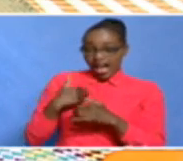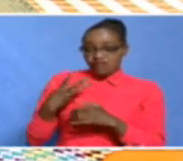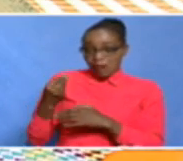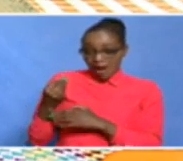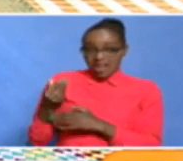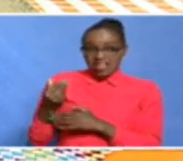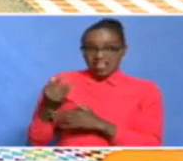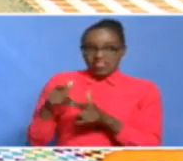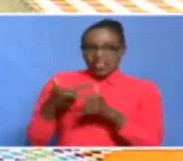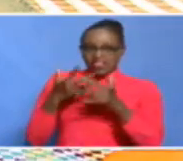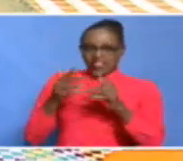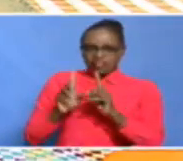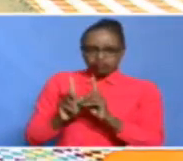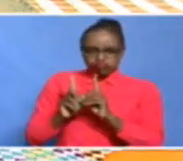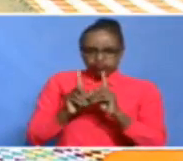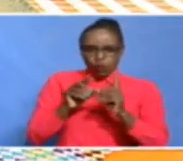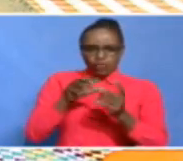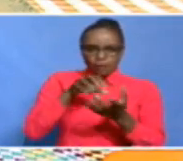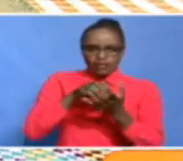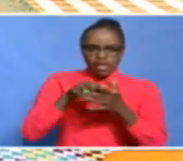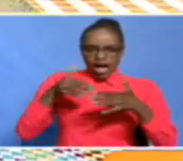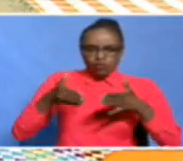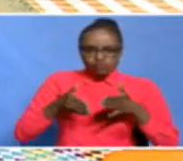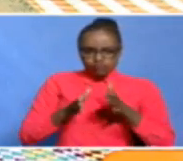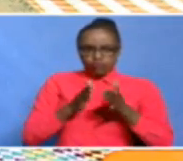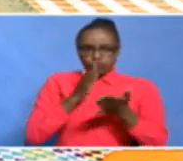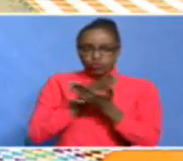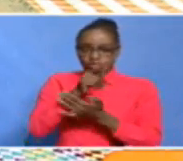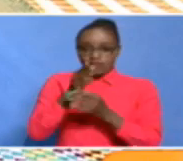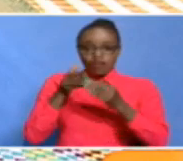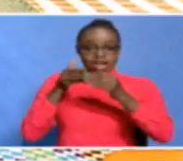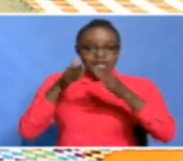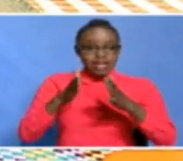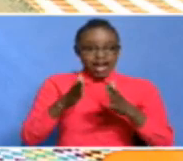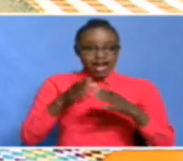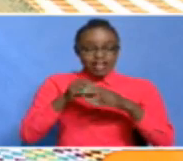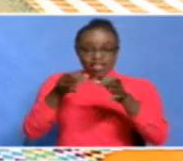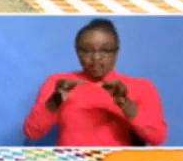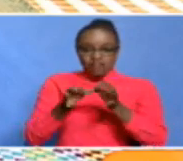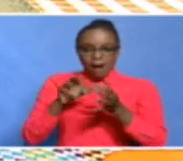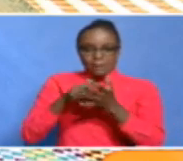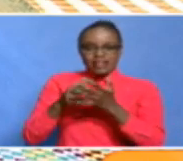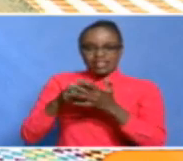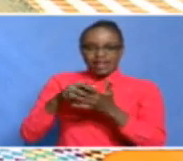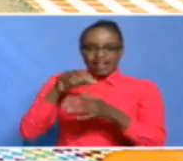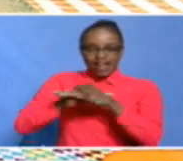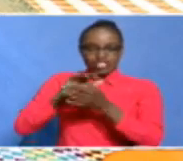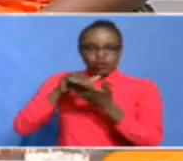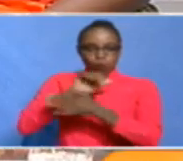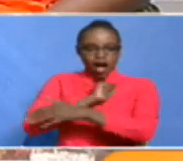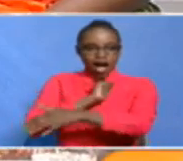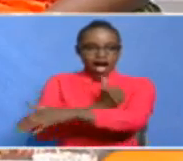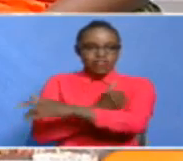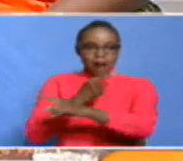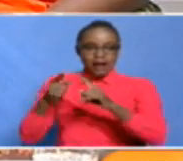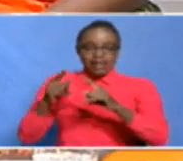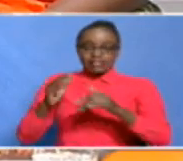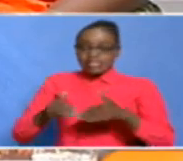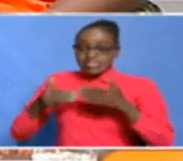mambo ambayo tayari yanaambatana na hali zake za kuzaliwa, ya kwamba yeye ni kiongozi. Kwa hivyo akiwa na hivi basi anapata nguvu zaidi. Lakini hivi vitu